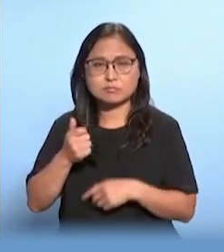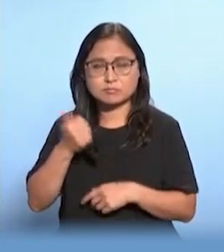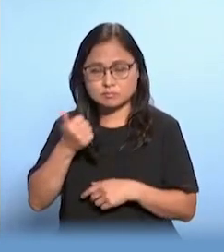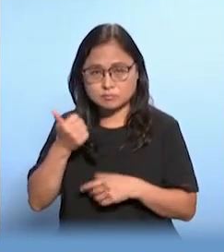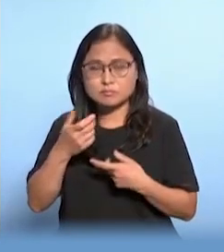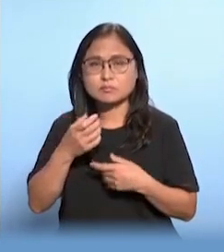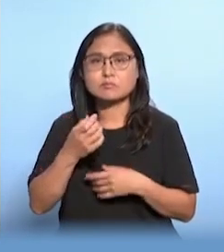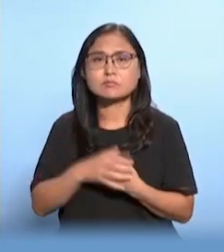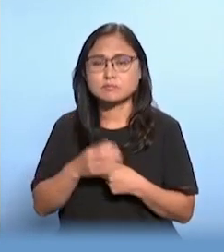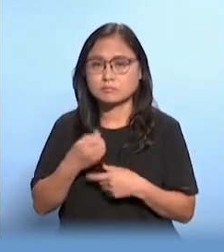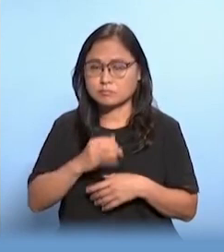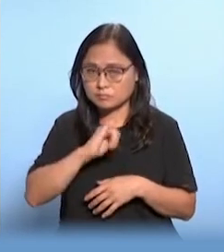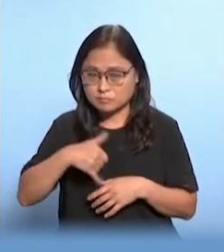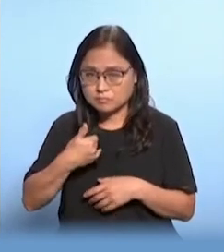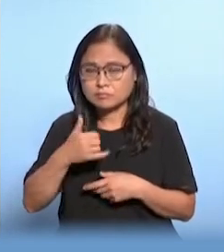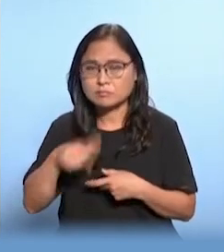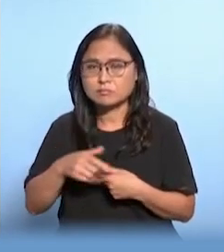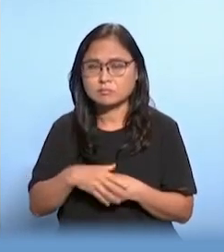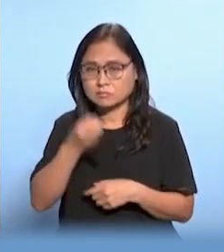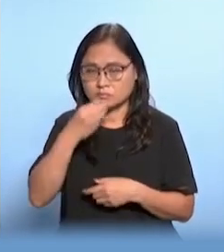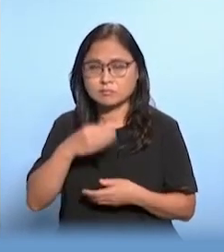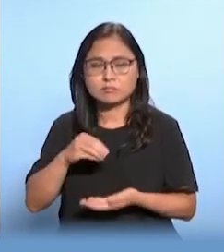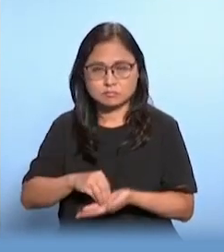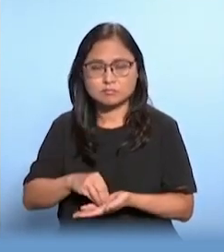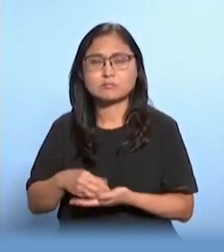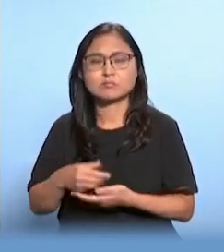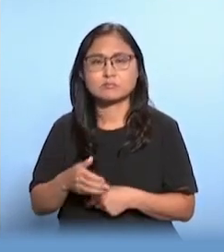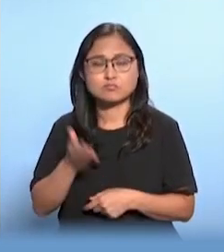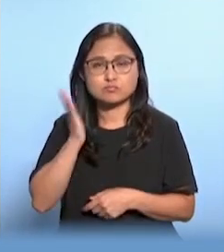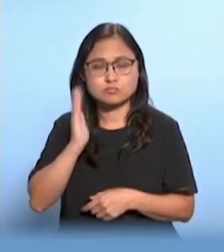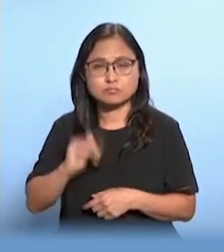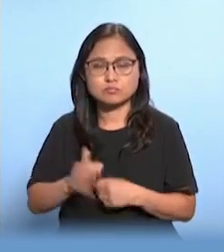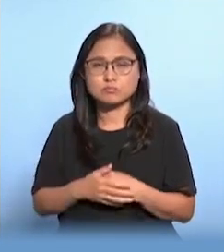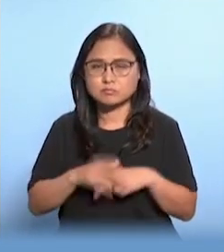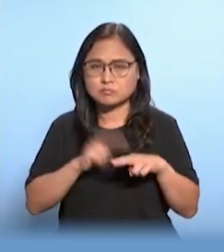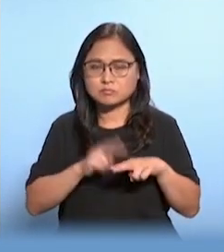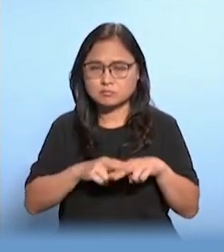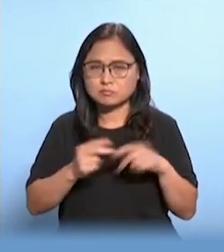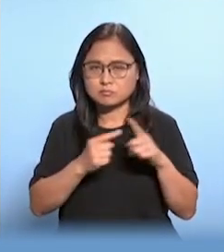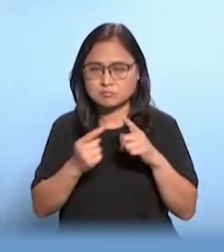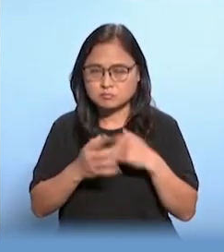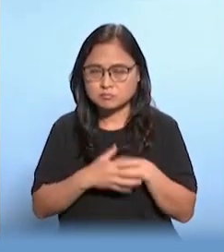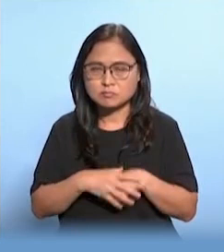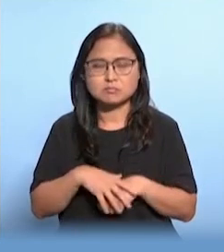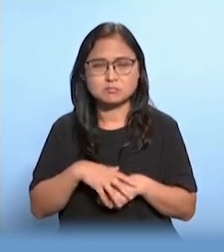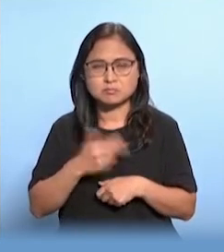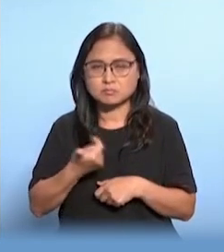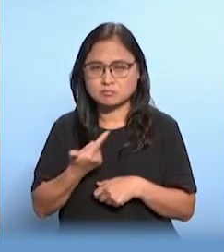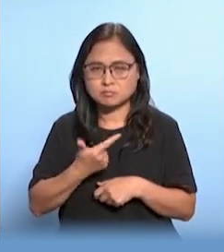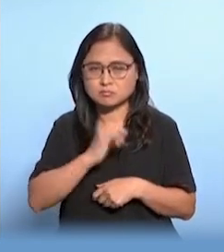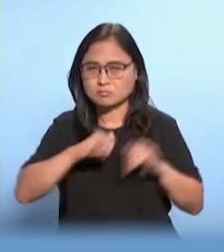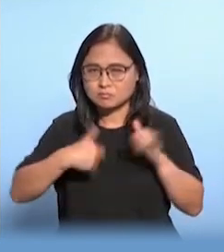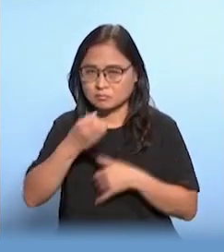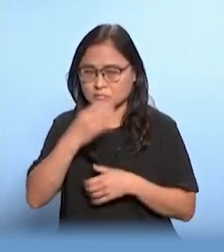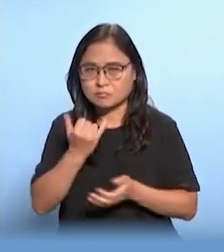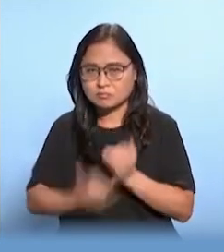香港定居，或者可能會產生一些負面影響，令到內地居民有更大的誘因來到香港產子，以